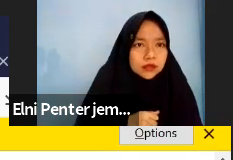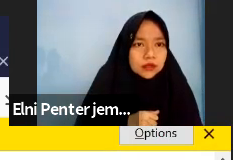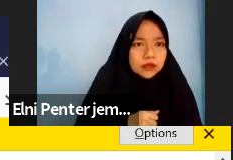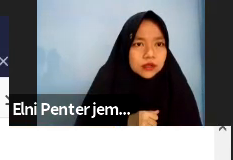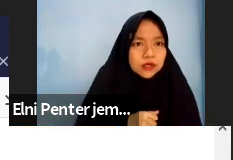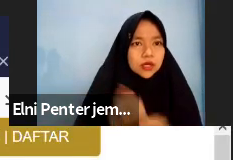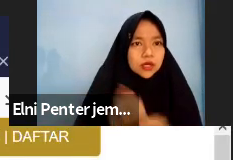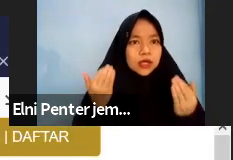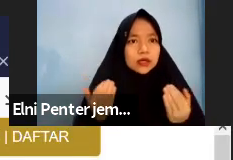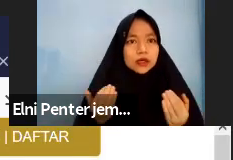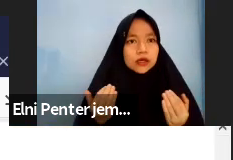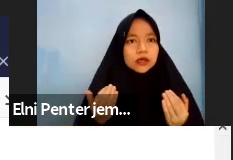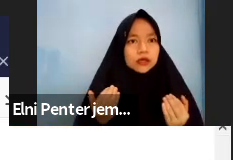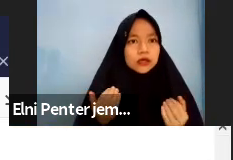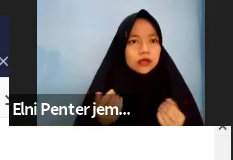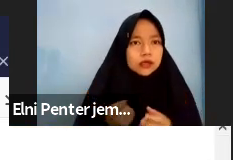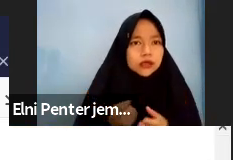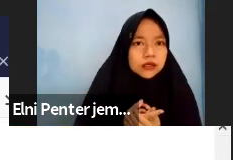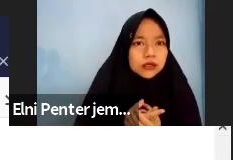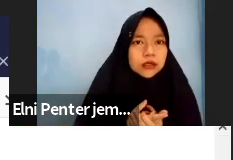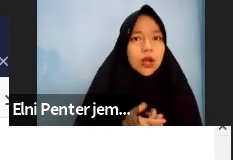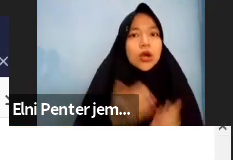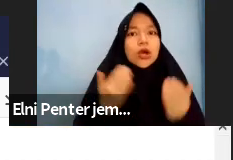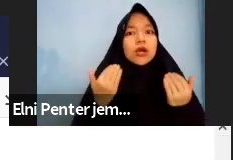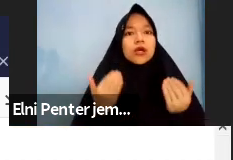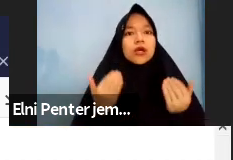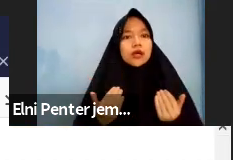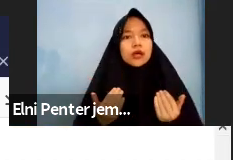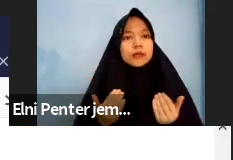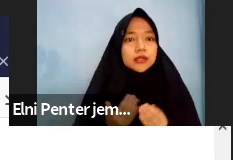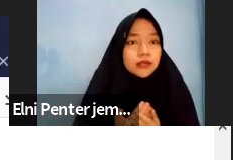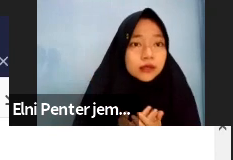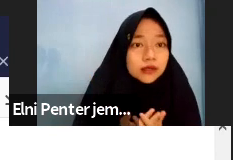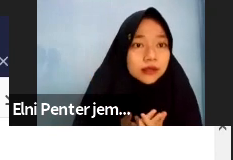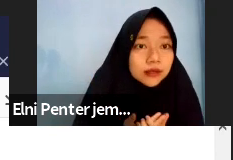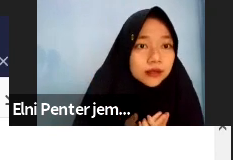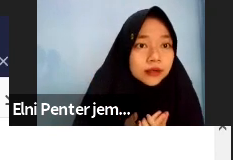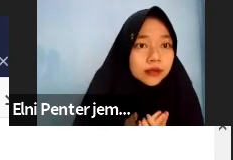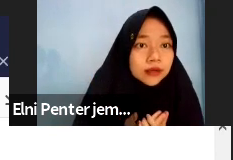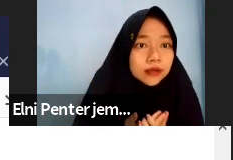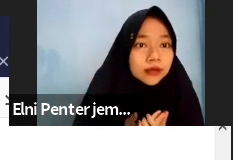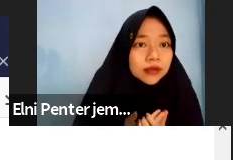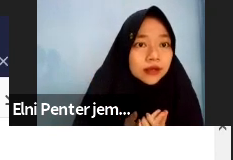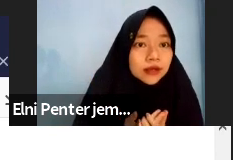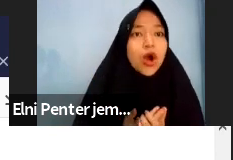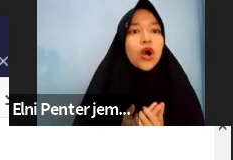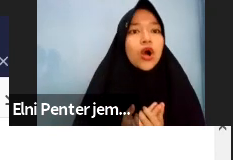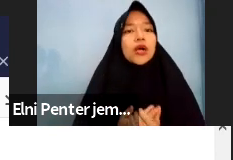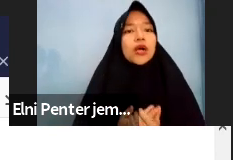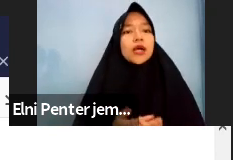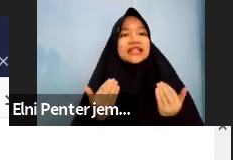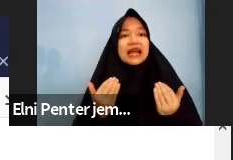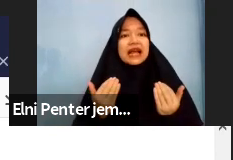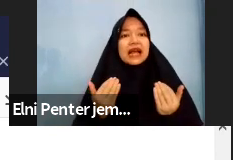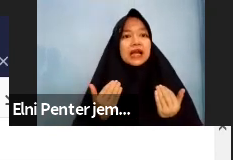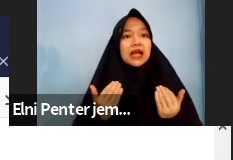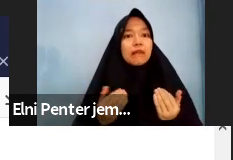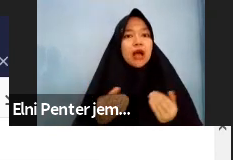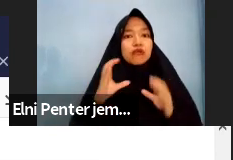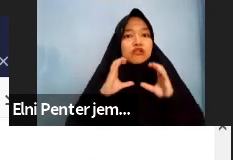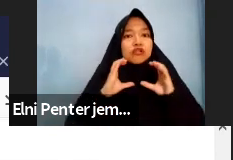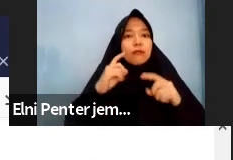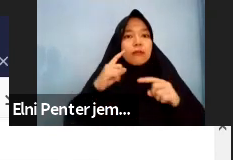cerita jadi ada kita mau keliling dunia ini saya klik aja lihat aja